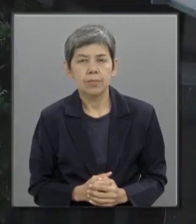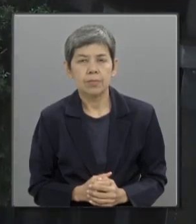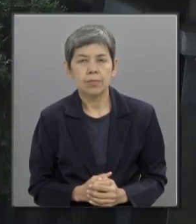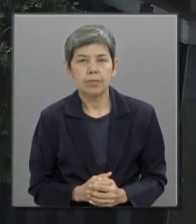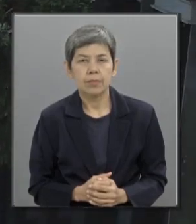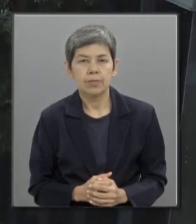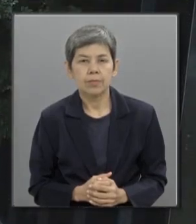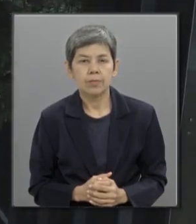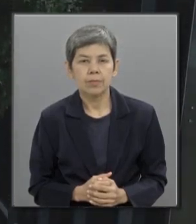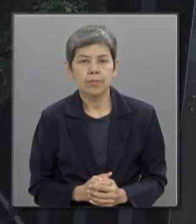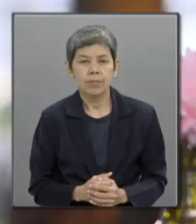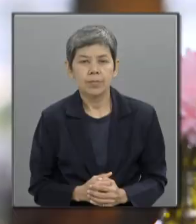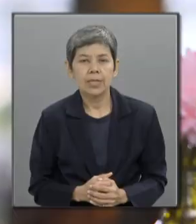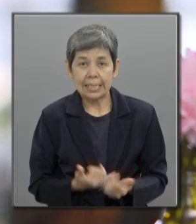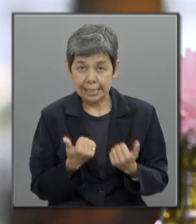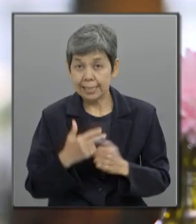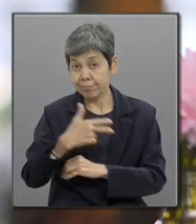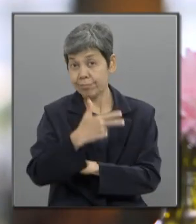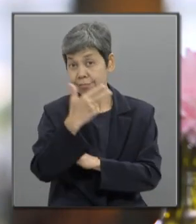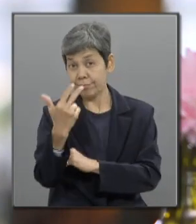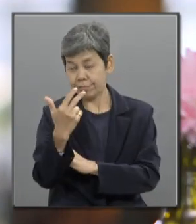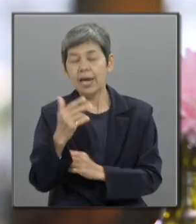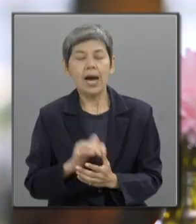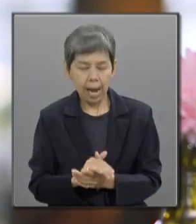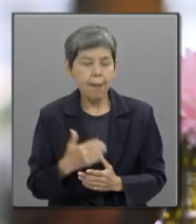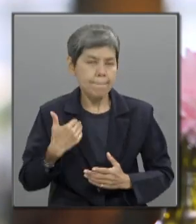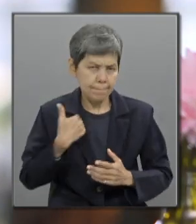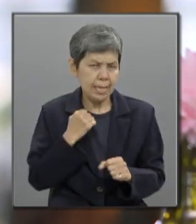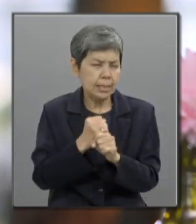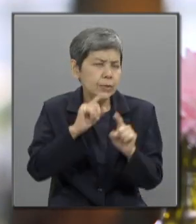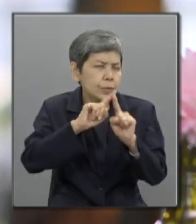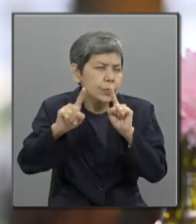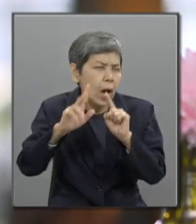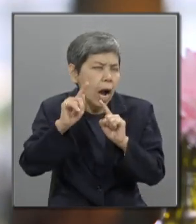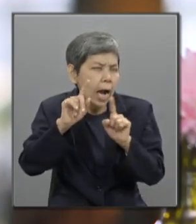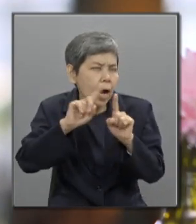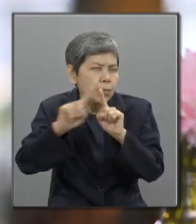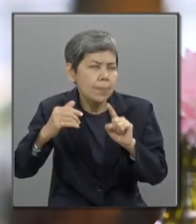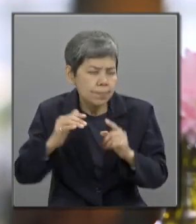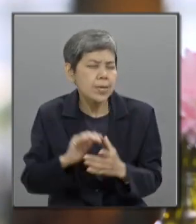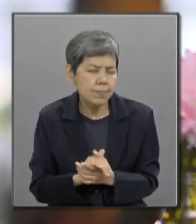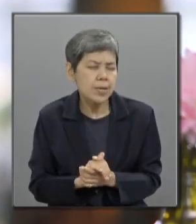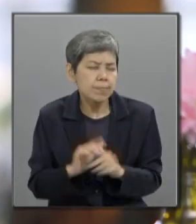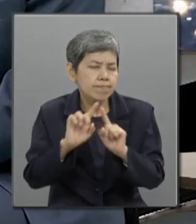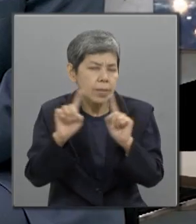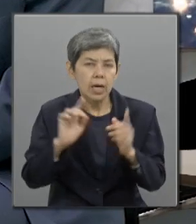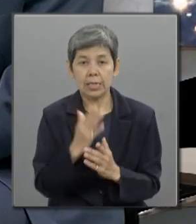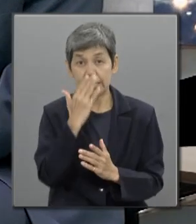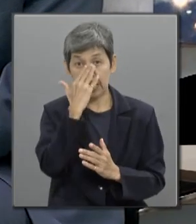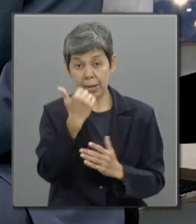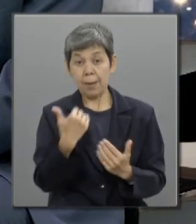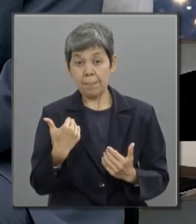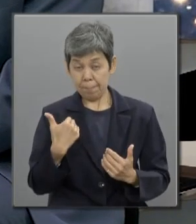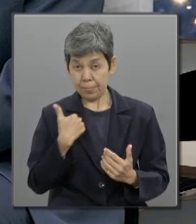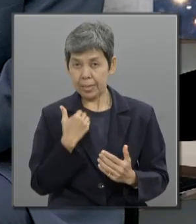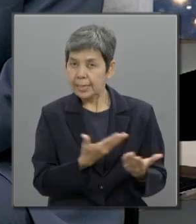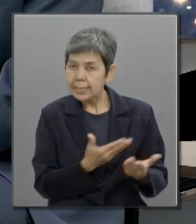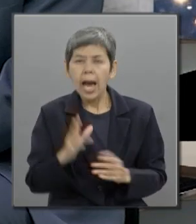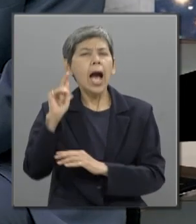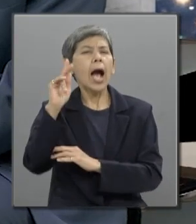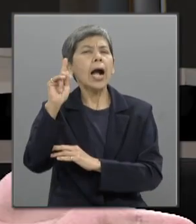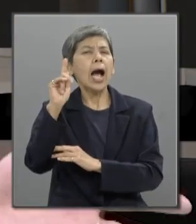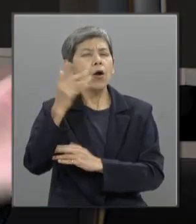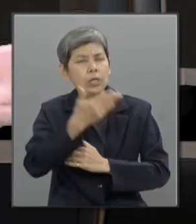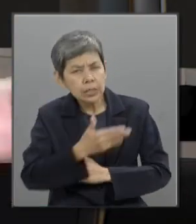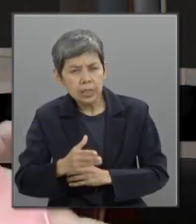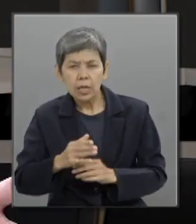่รายการ Newsroom ห้องข่าวไทย PBS นะคะอาจจะเป็นรายการที่แตกต่างจากช่วงข่าวอื่นสักเล็กน้อยนะคะเนื่องจากว่าจะมีการเชิญนักข่าวเชิญบร